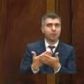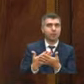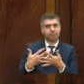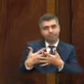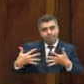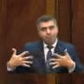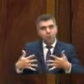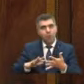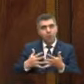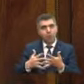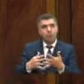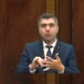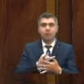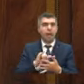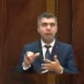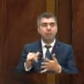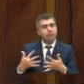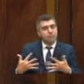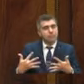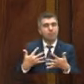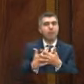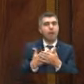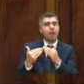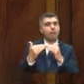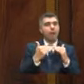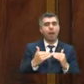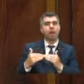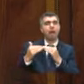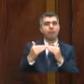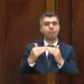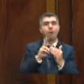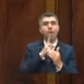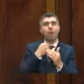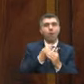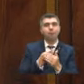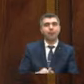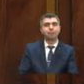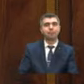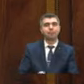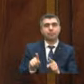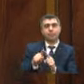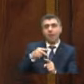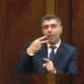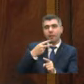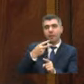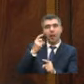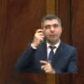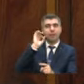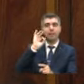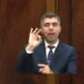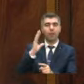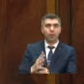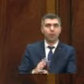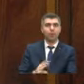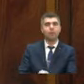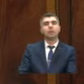مكونات الاغلبيه وغياب الانسجام بين اعضاء الحكومه. هادشي دابا غير كتقولوا غير الخيال. وانا كنظن